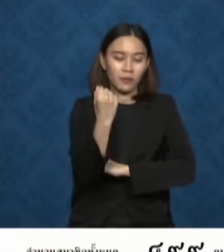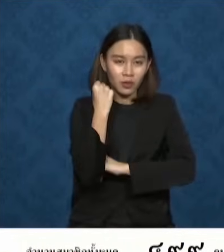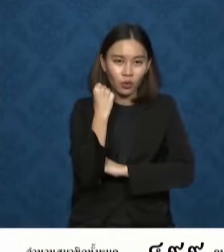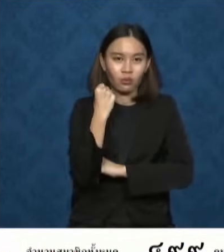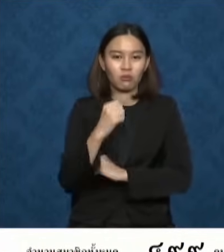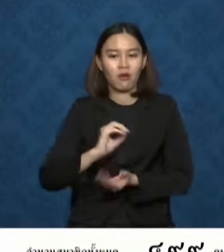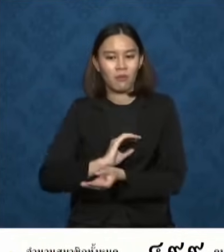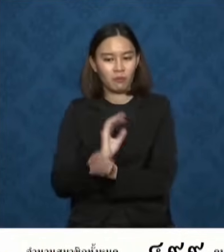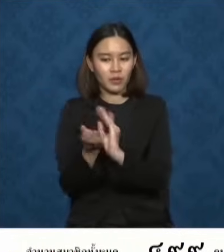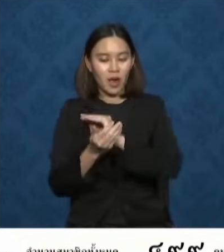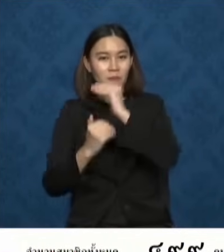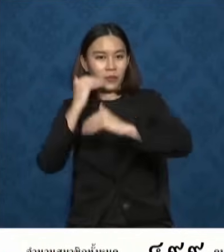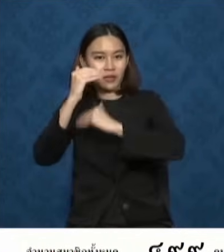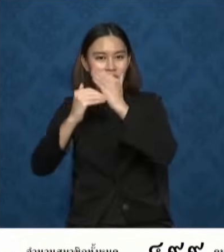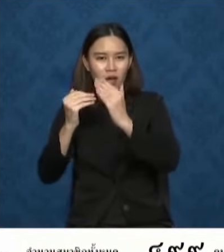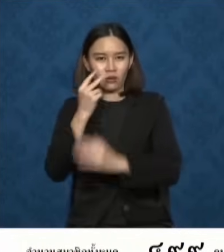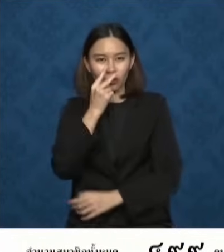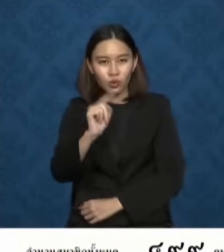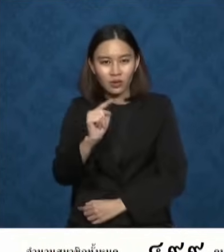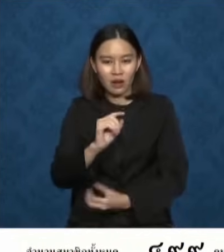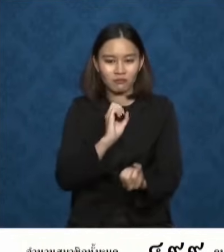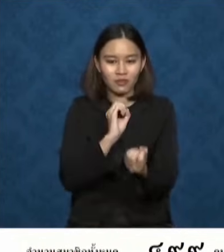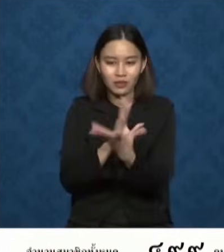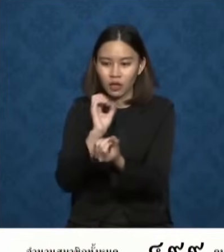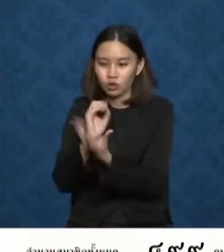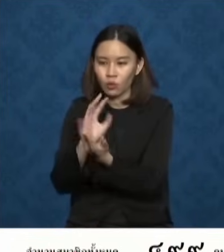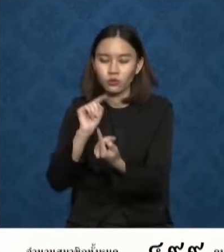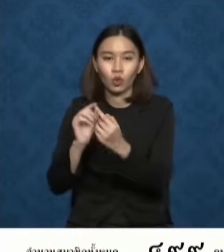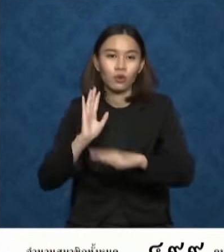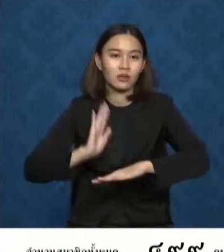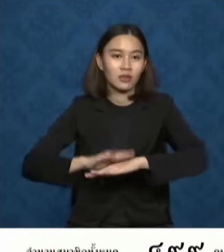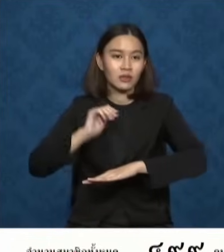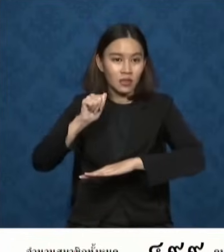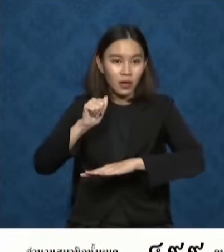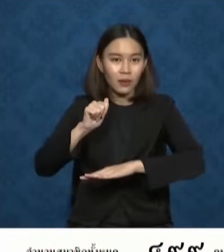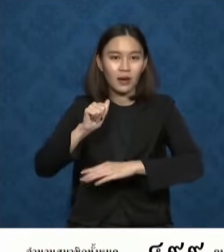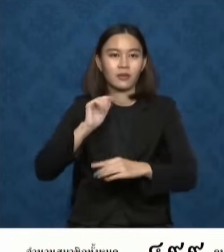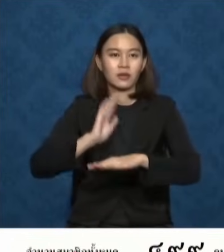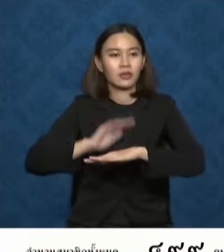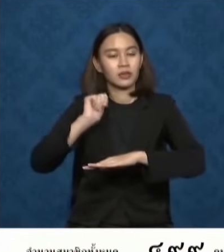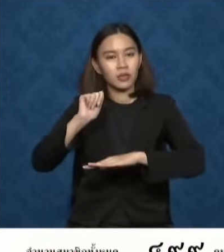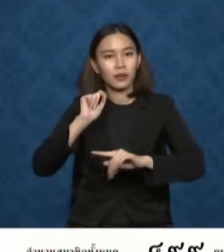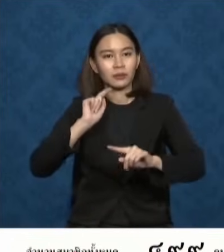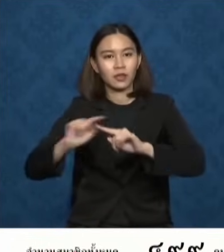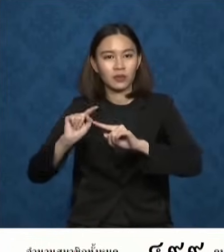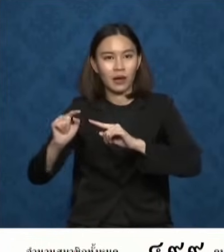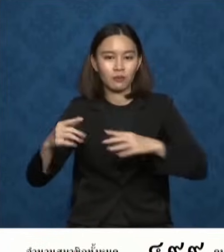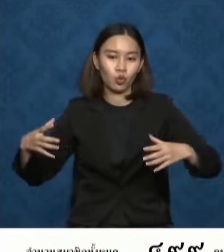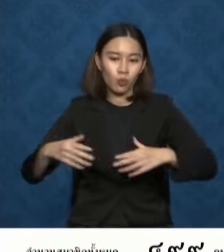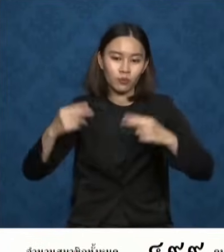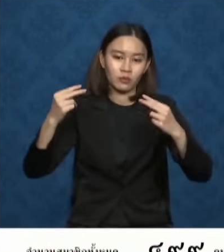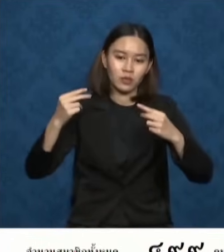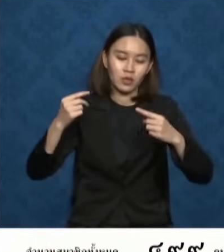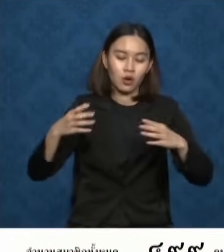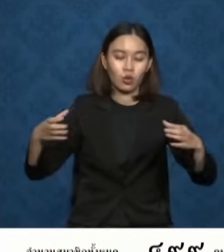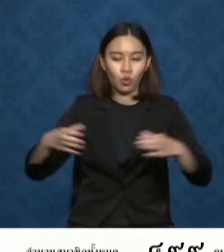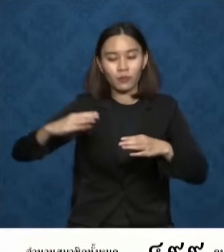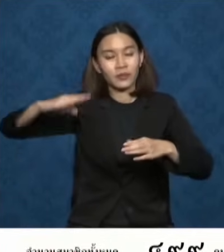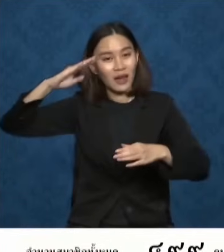ราจะปฏิรูปปั๊บเนี่ยเราต้องดูว่าไปกระทบกับศักยภาพขีดความสามารถกำลังรบของกองทั